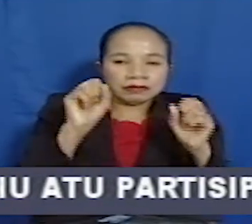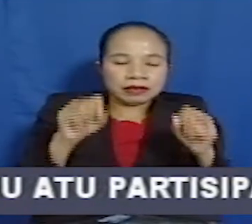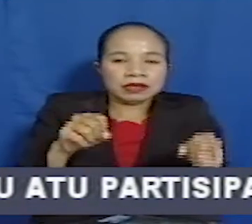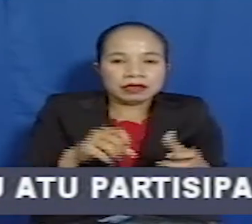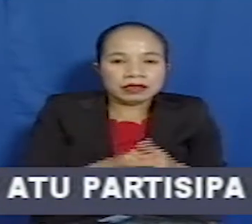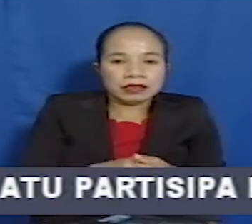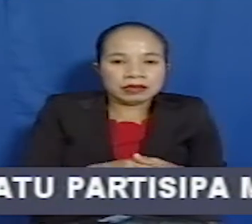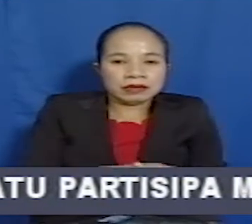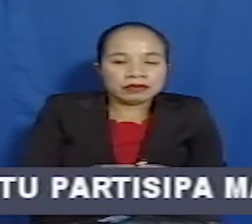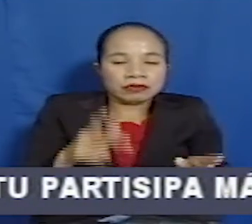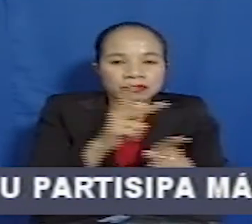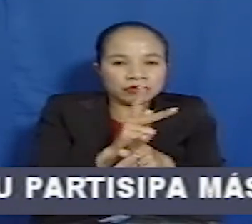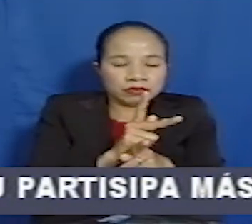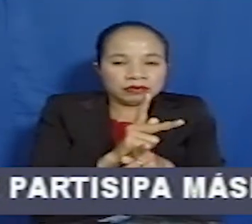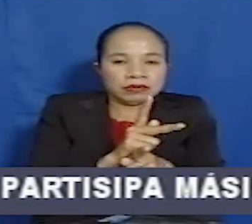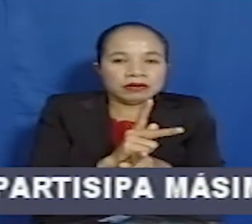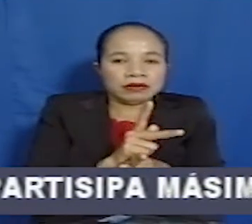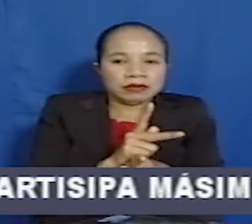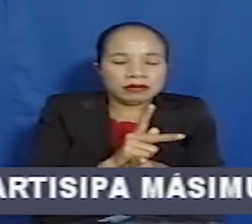bela fop protesan,